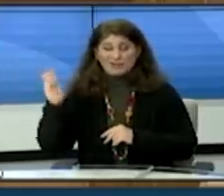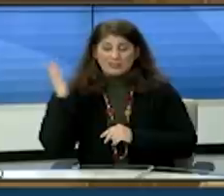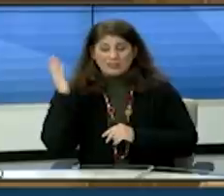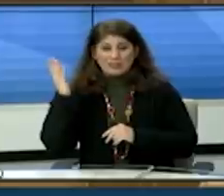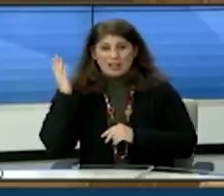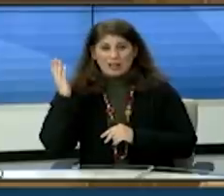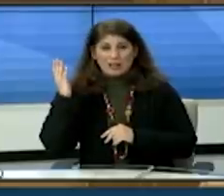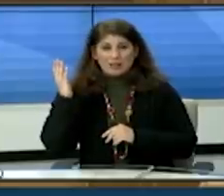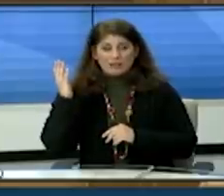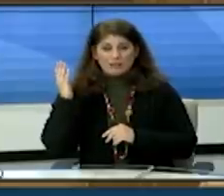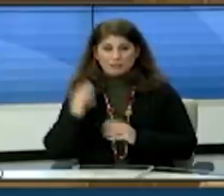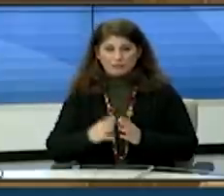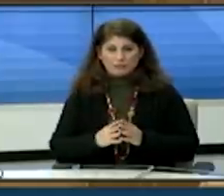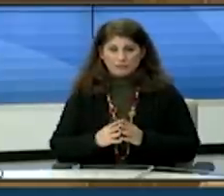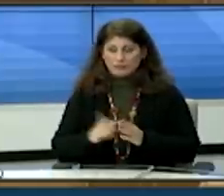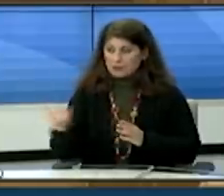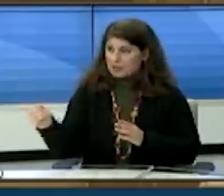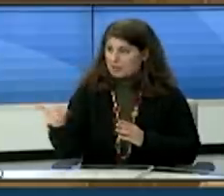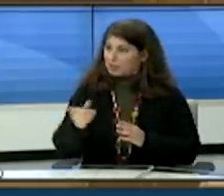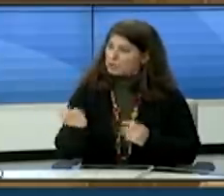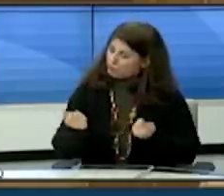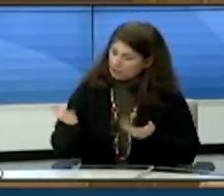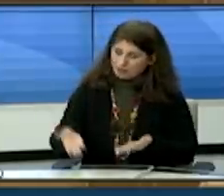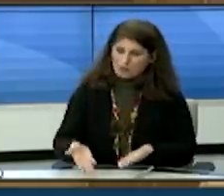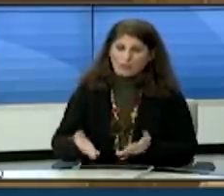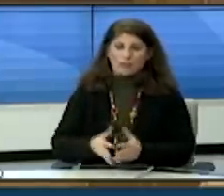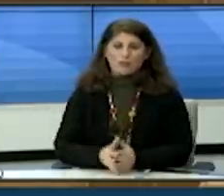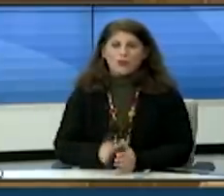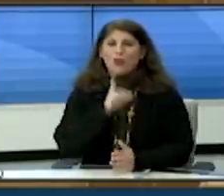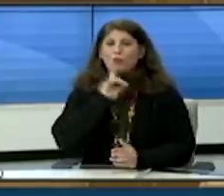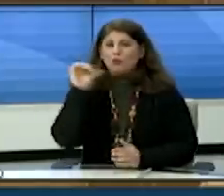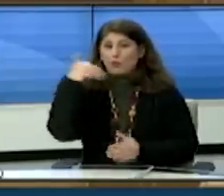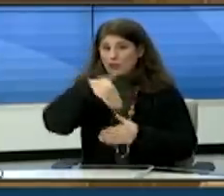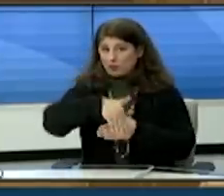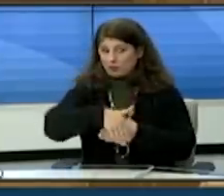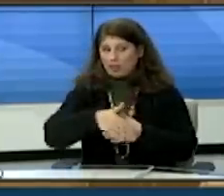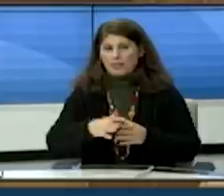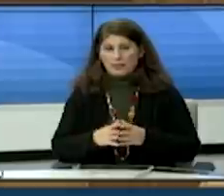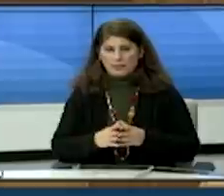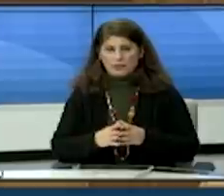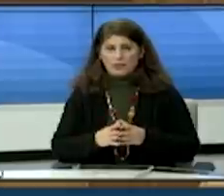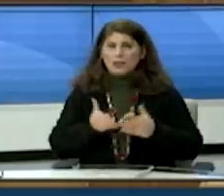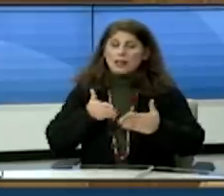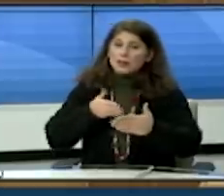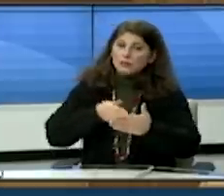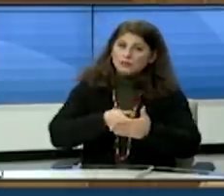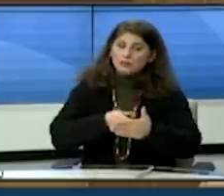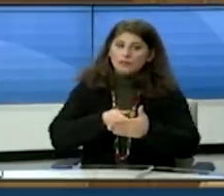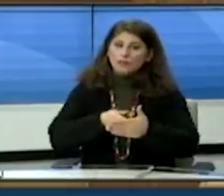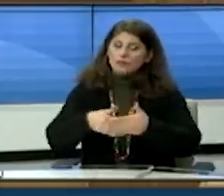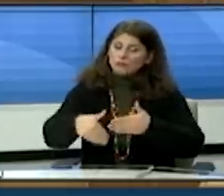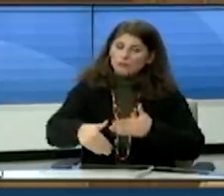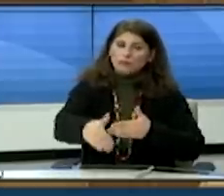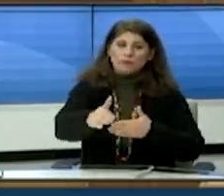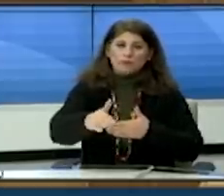δήθεν, σοου, εσείς που κάνετε εδώ μέσα, όπως το χθεσινό βραδινό, και σαν εμπόδιο παραπέρα